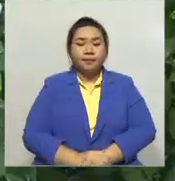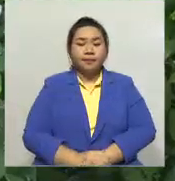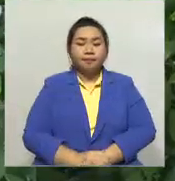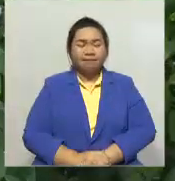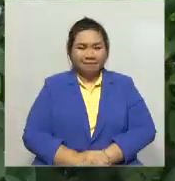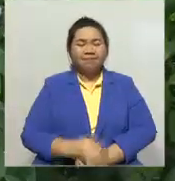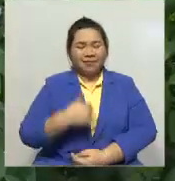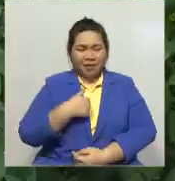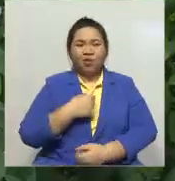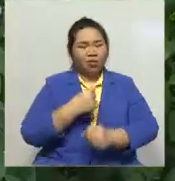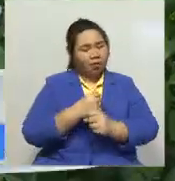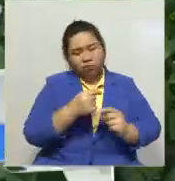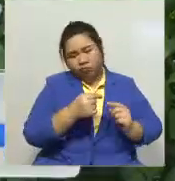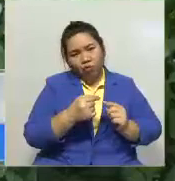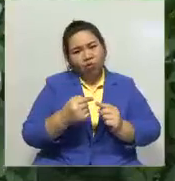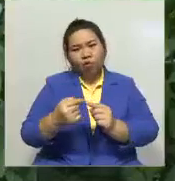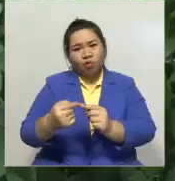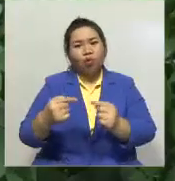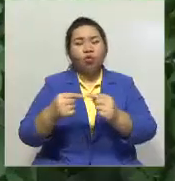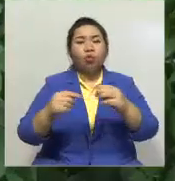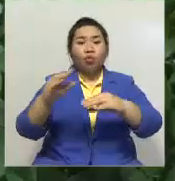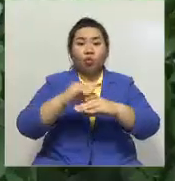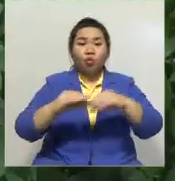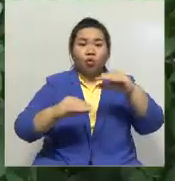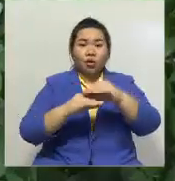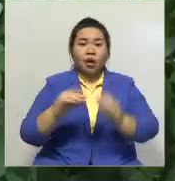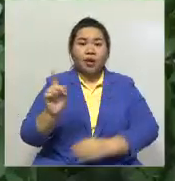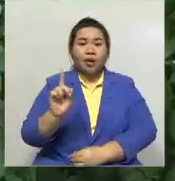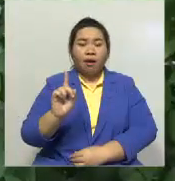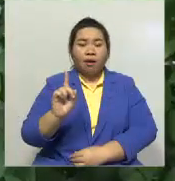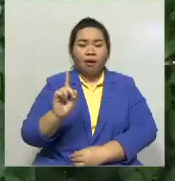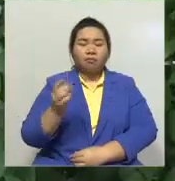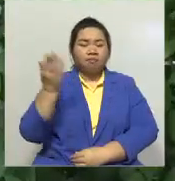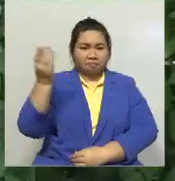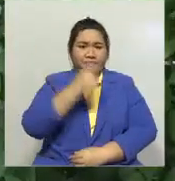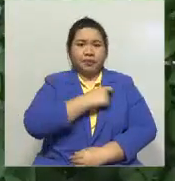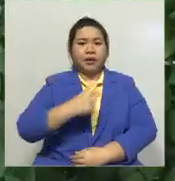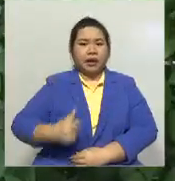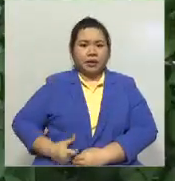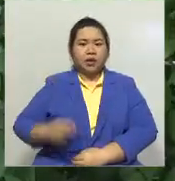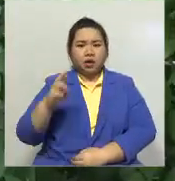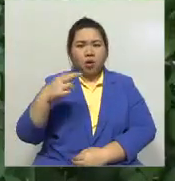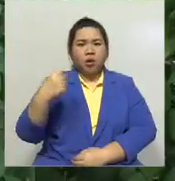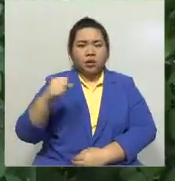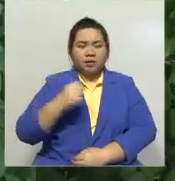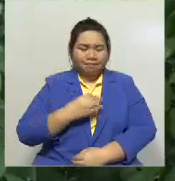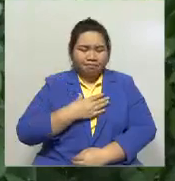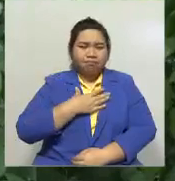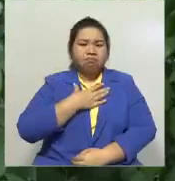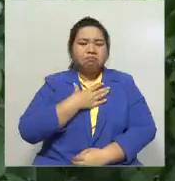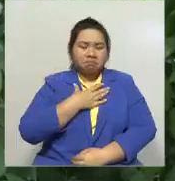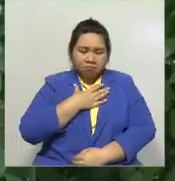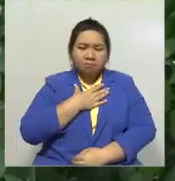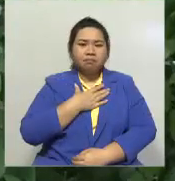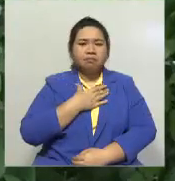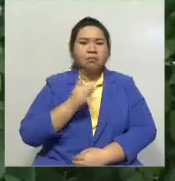เราก็ทำมาตลอดในเรื่องของโครงการที่ของพระเจ้าอยู่หัวเราก็ซาบซึ้งคุยขนลุกซ